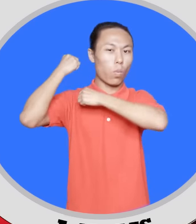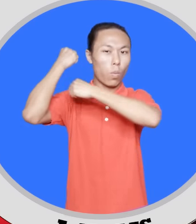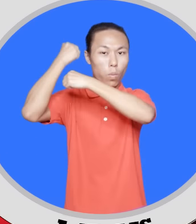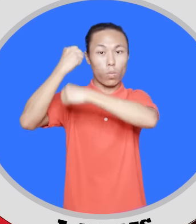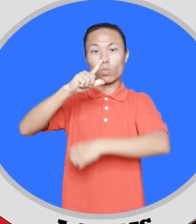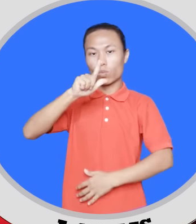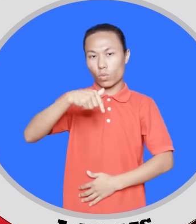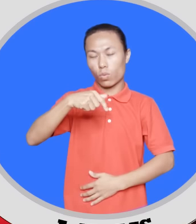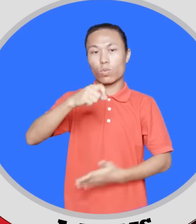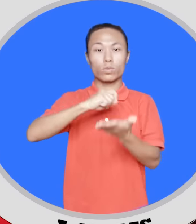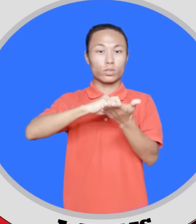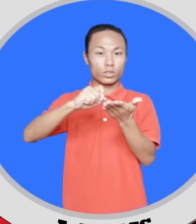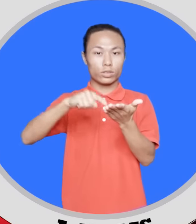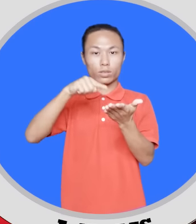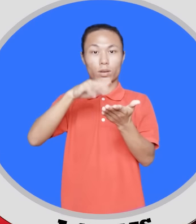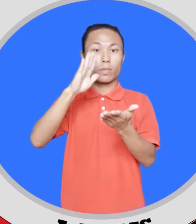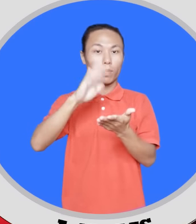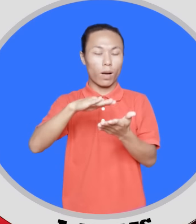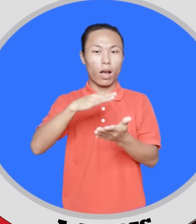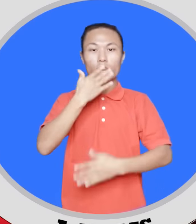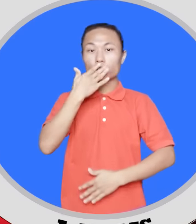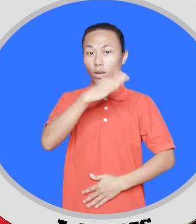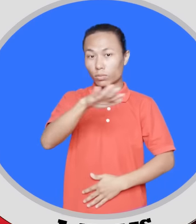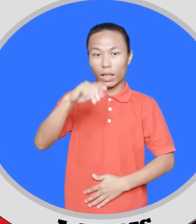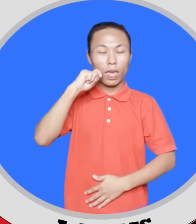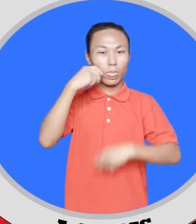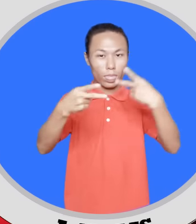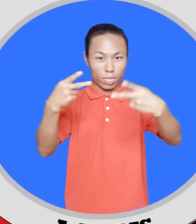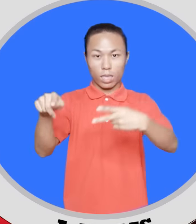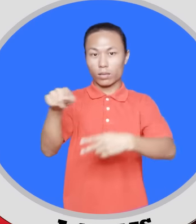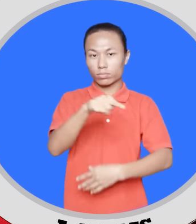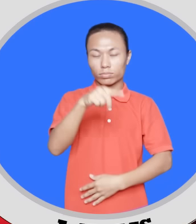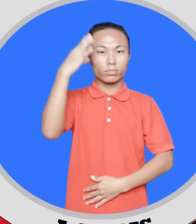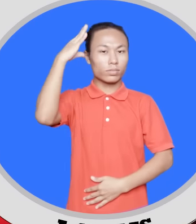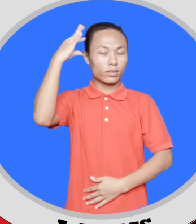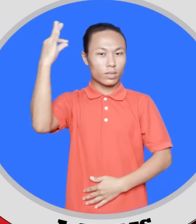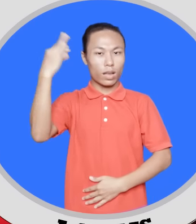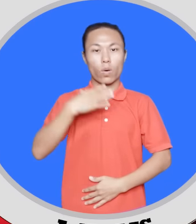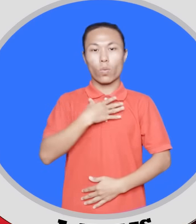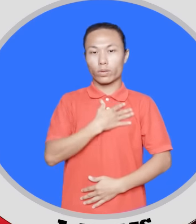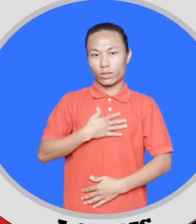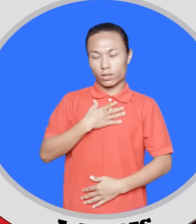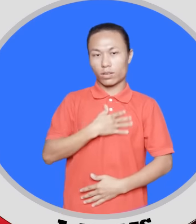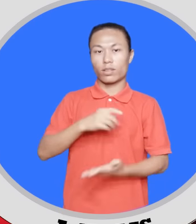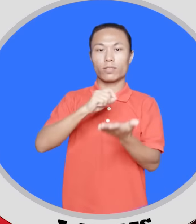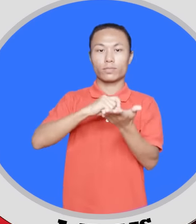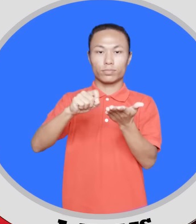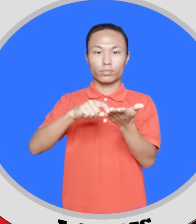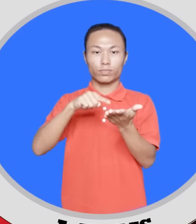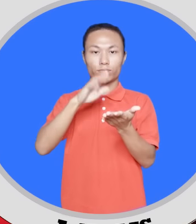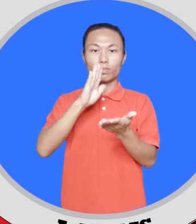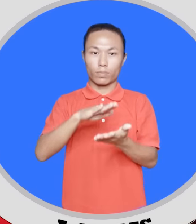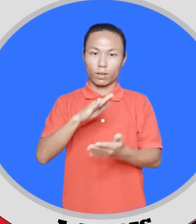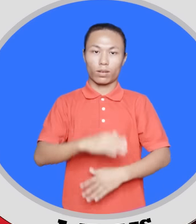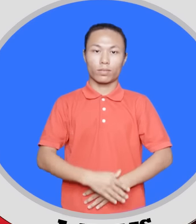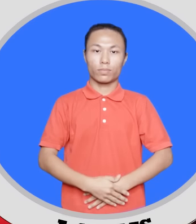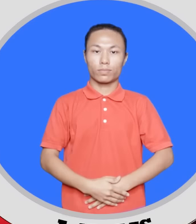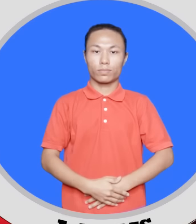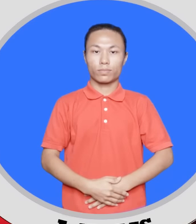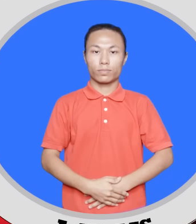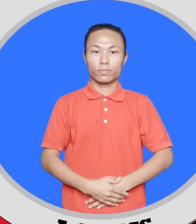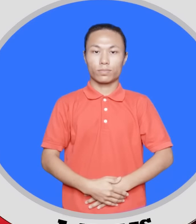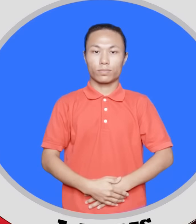မဟာမိတ်တိုင်းရင်းသားတော်လန်ရေးတပ်ဖွဲ့တွေနဲ့ရခိုင်ကားထက်ပုံမူရင်းနှီးပွင့်လင်းစွာပူးပေါင်းဆောင်ရွက်လျက်ရှိသလိုအောင်ပွဲဆုခုနိုင်မှု